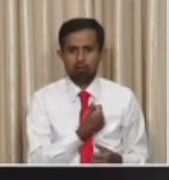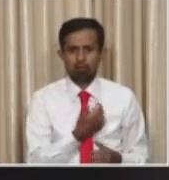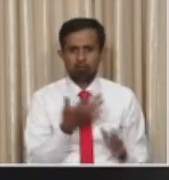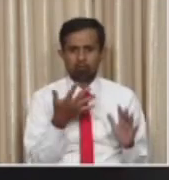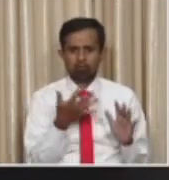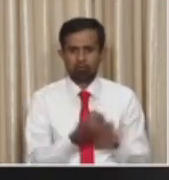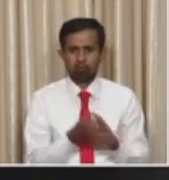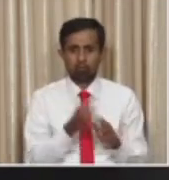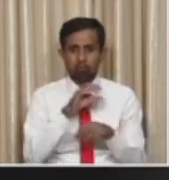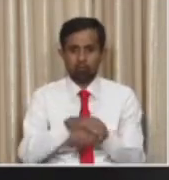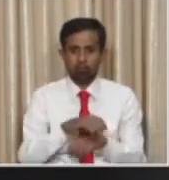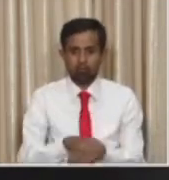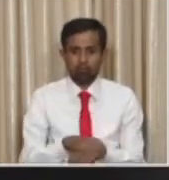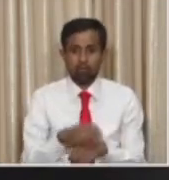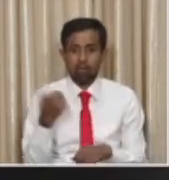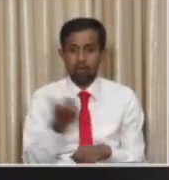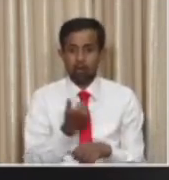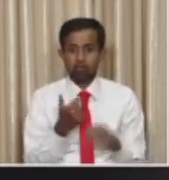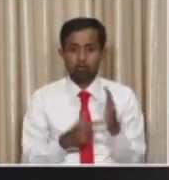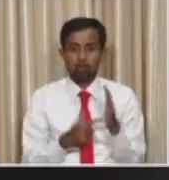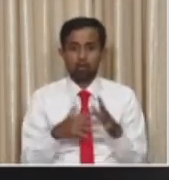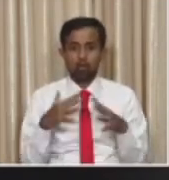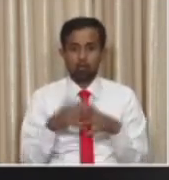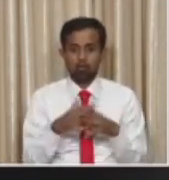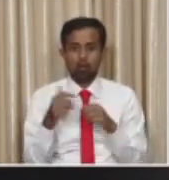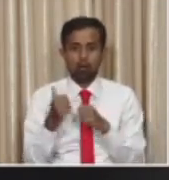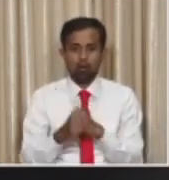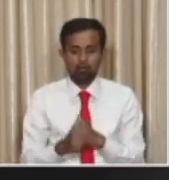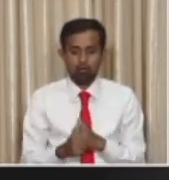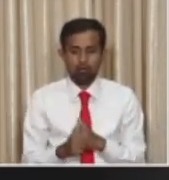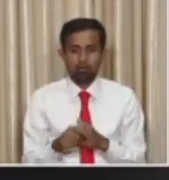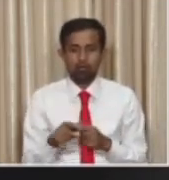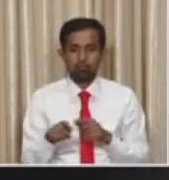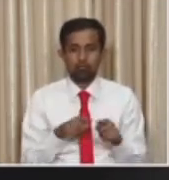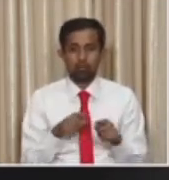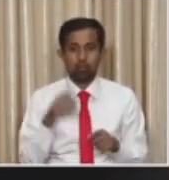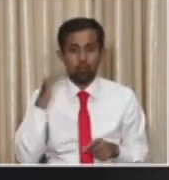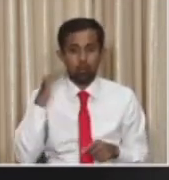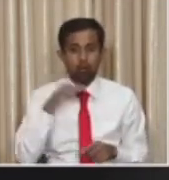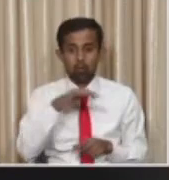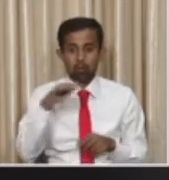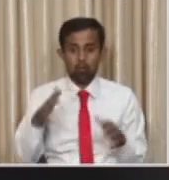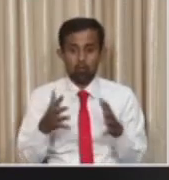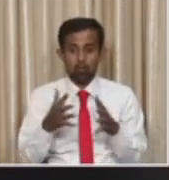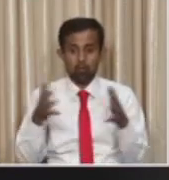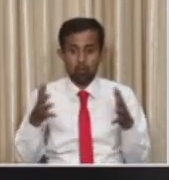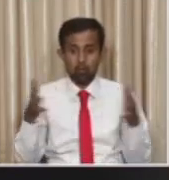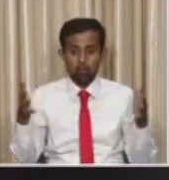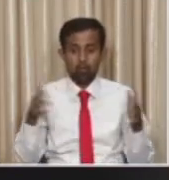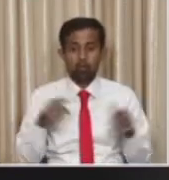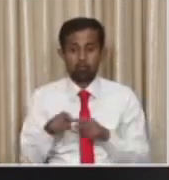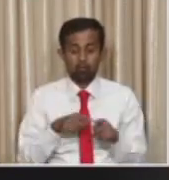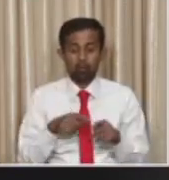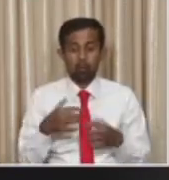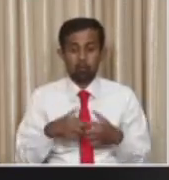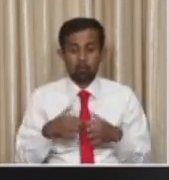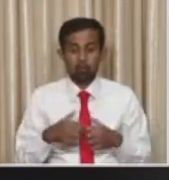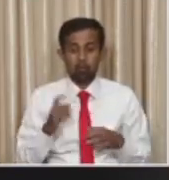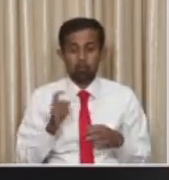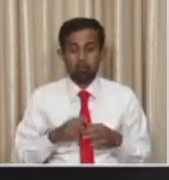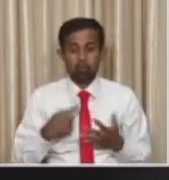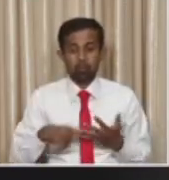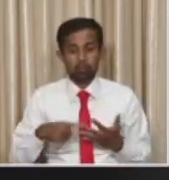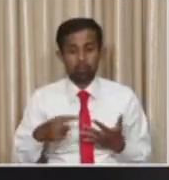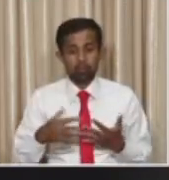වැරදි හඳුනා ගැනීම, නැව නීති සකස් කිරීම, ඒ වගේම ජනගහනය වැඩිවීම, මේ වගේ ගොඩාක් හේතු කාරණා